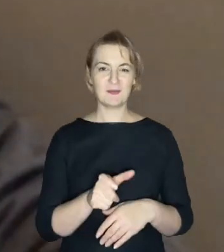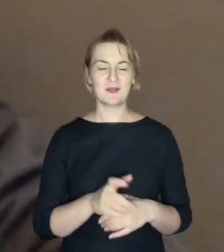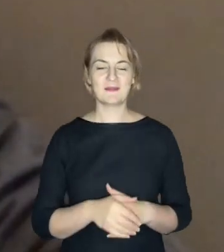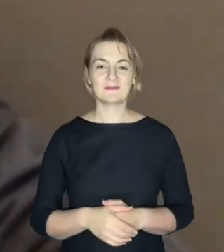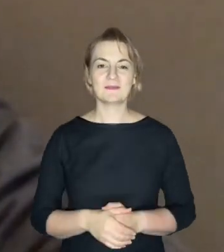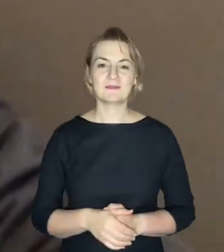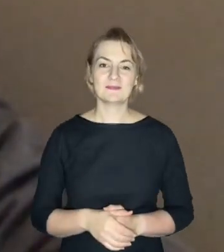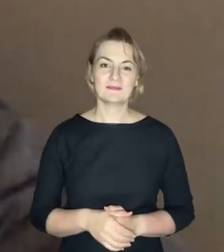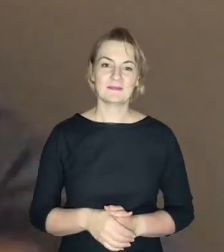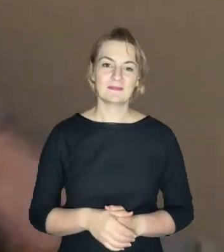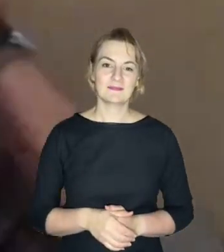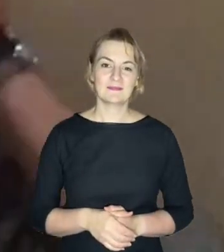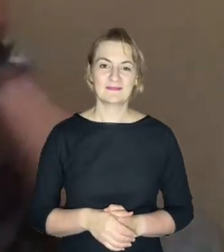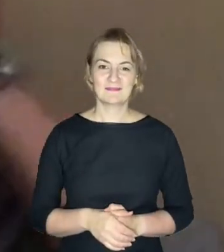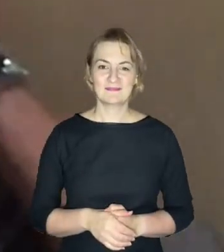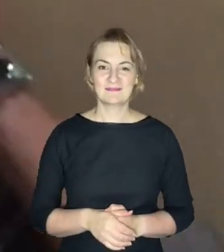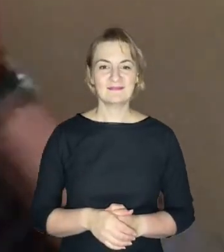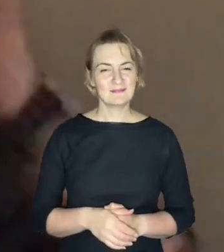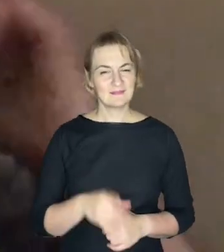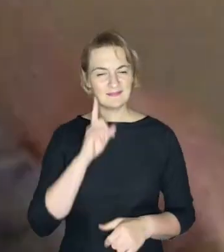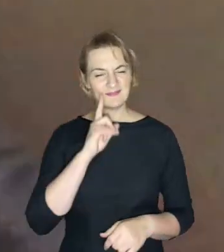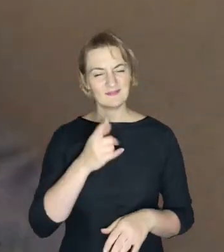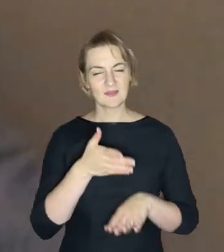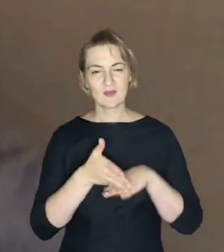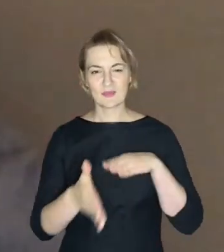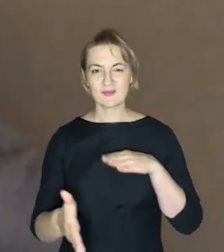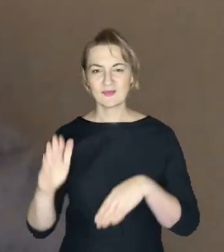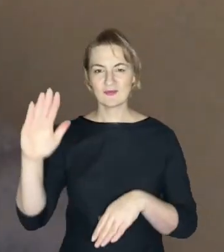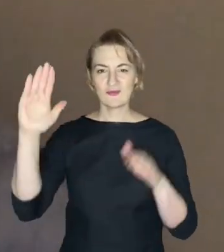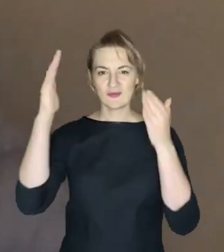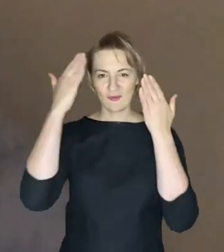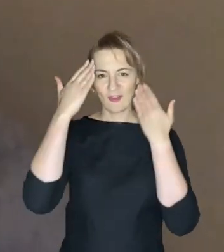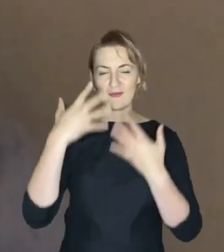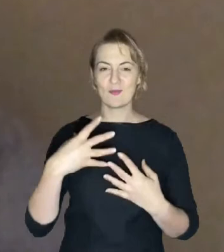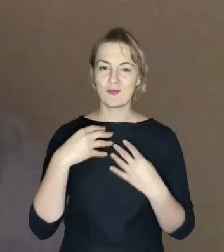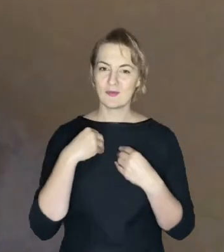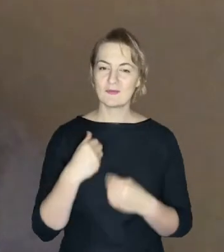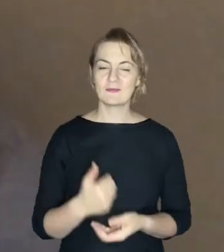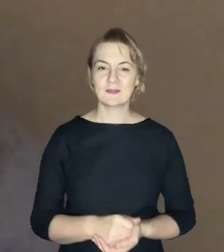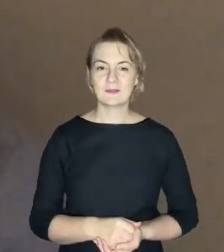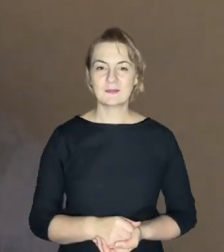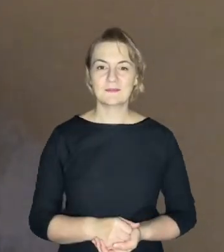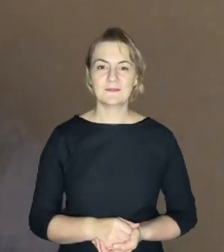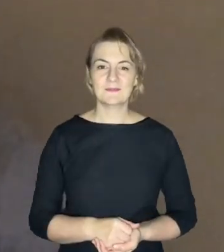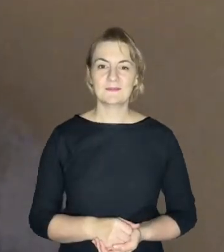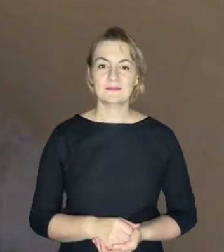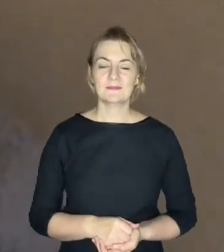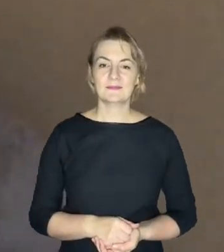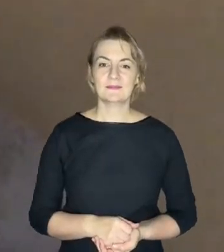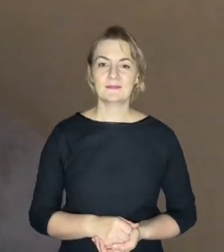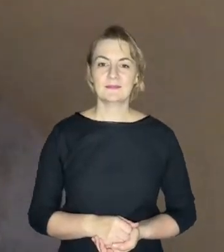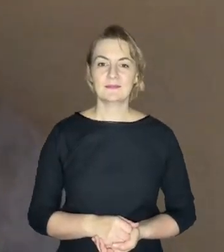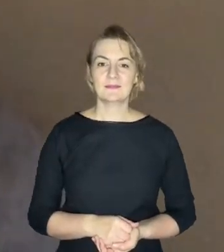jako... Tak, dosyć późno tą świadomość. Takiemu właśnie wczesnemu prorokowi.